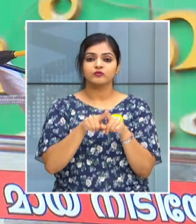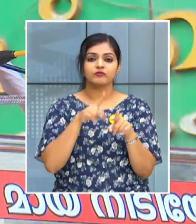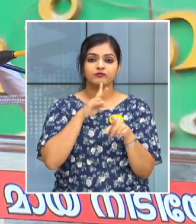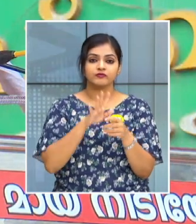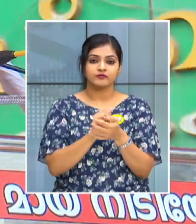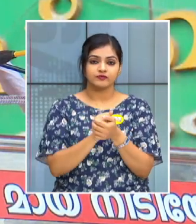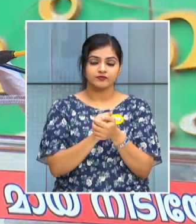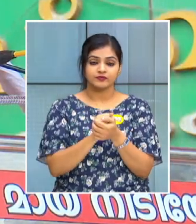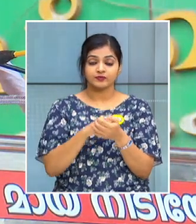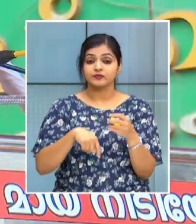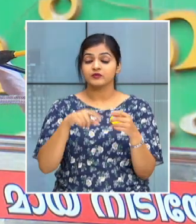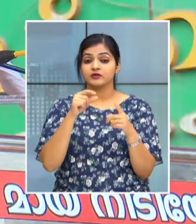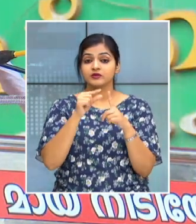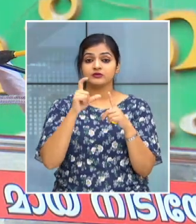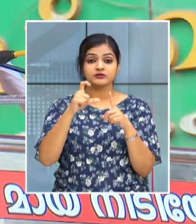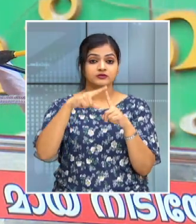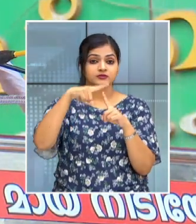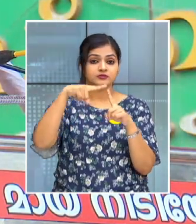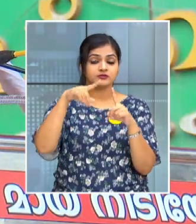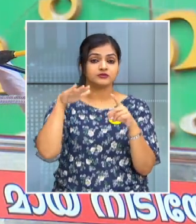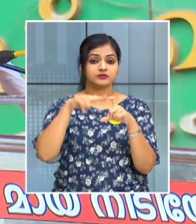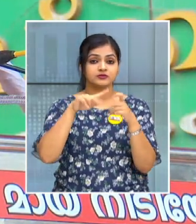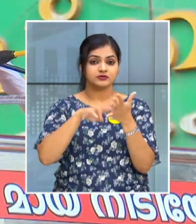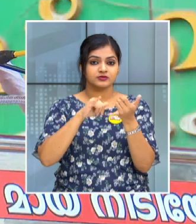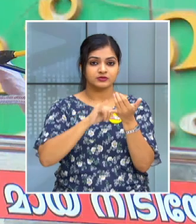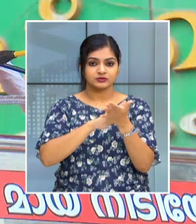അപ്പോൾ പൗരത്വം മതാടിസ്ഥാനത്തിലാക്കുന്നു ഒന്ന്,